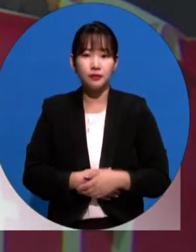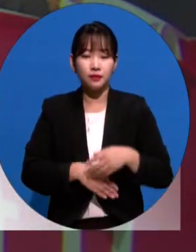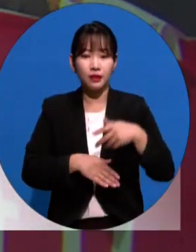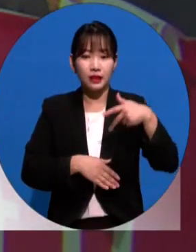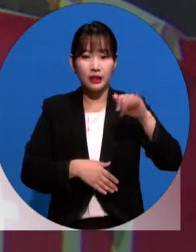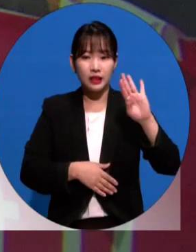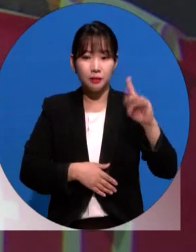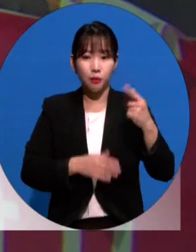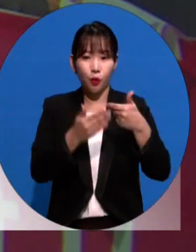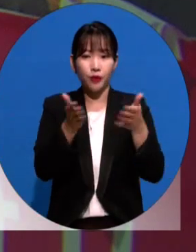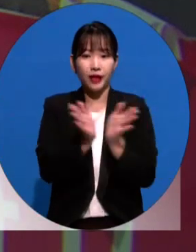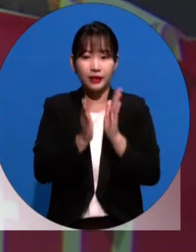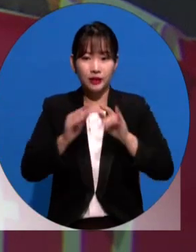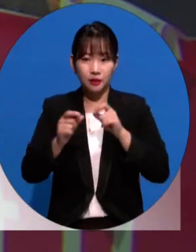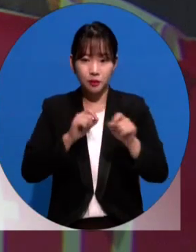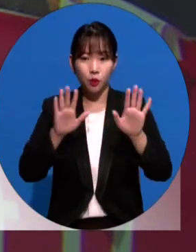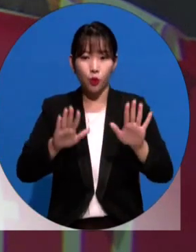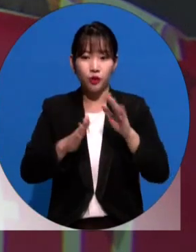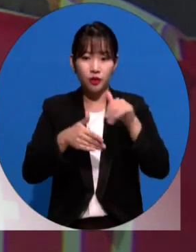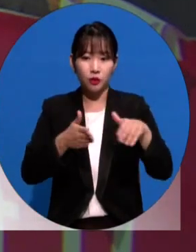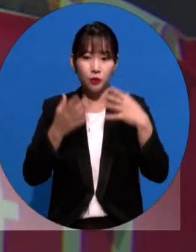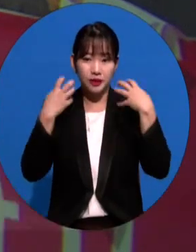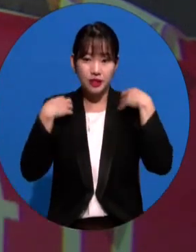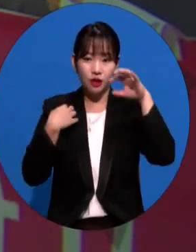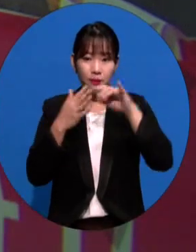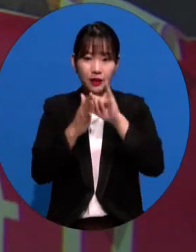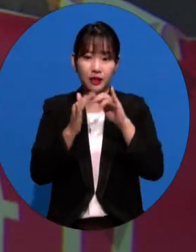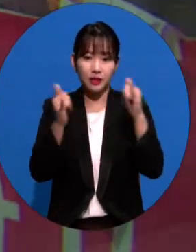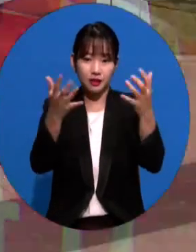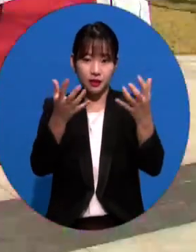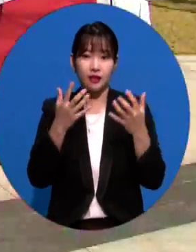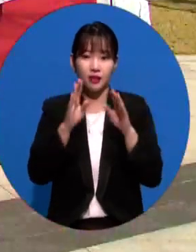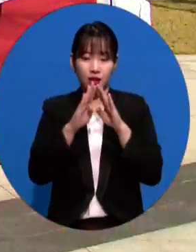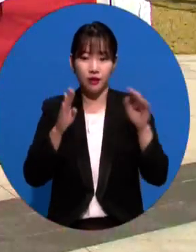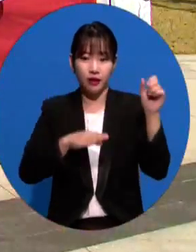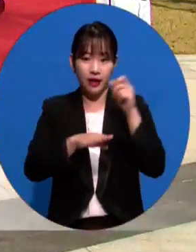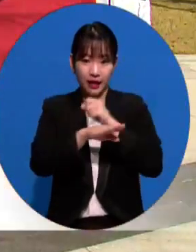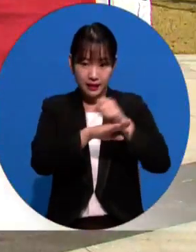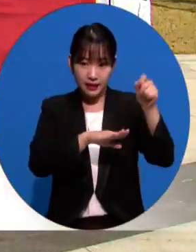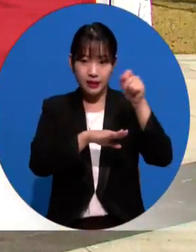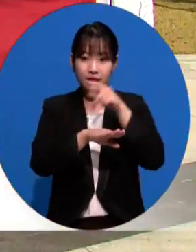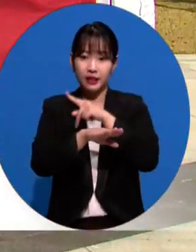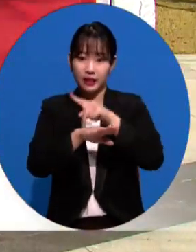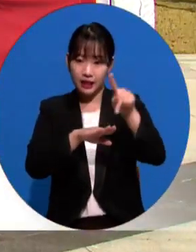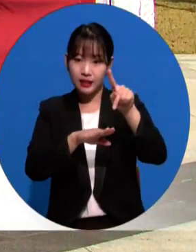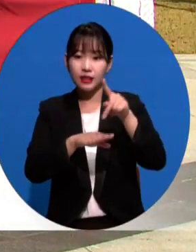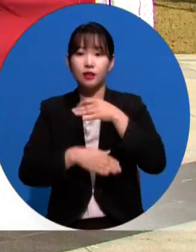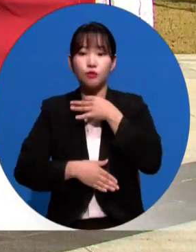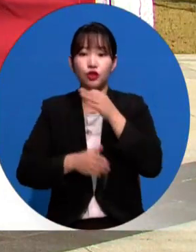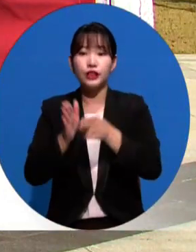진보당 전남도당은 오늘 전남도청 앞에서 기자회견을 열어 SRT와